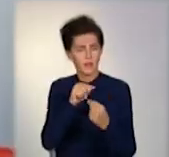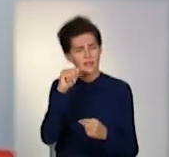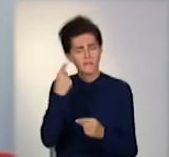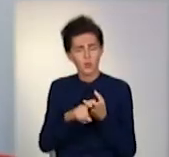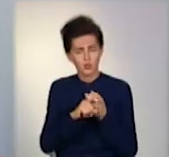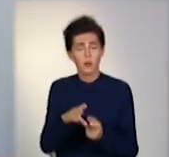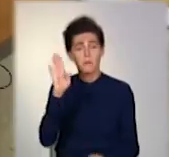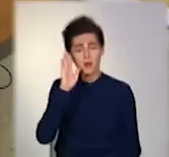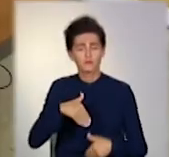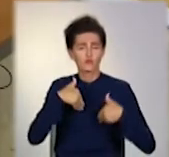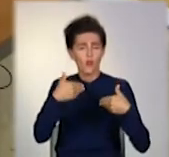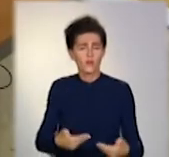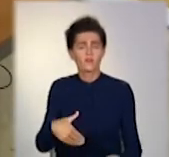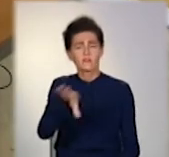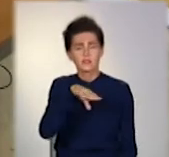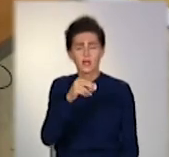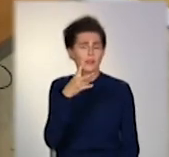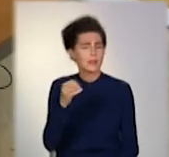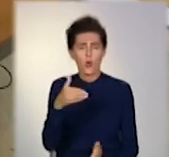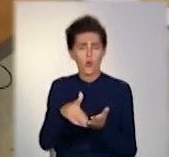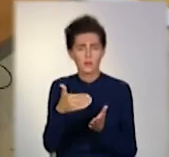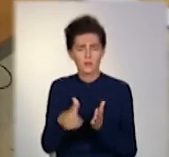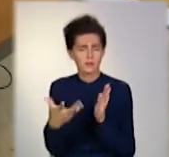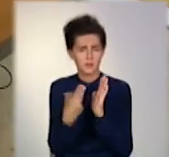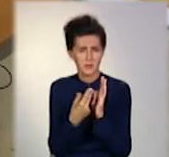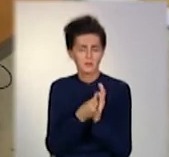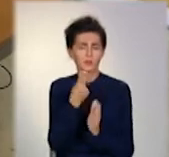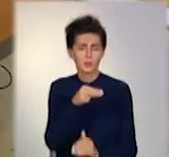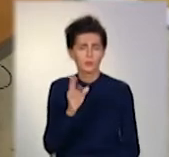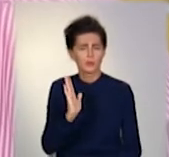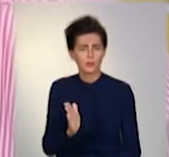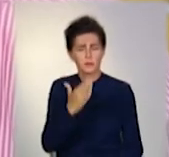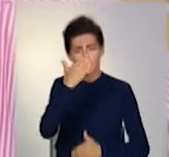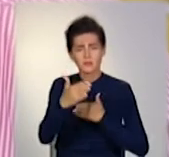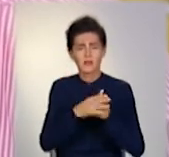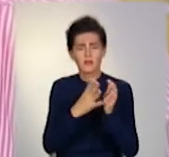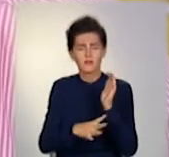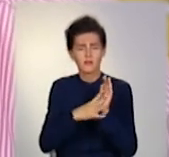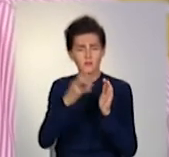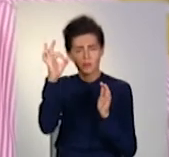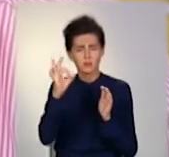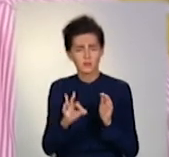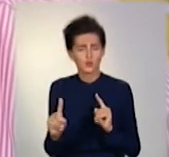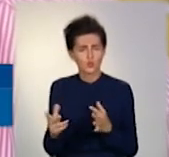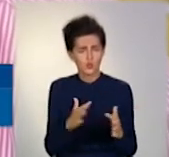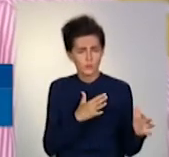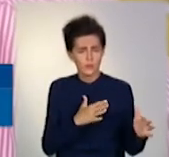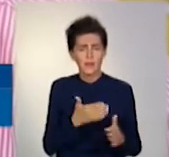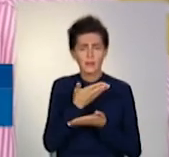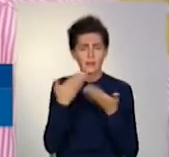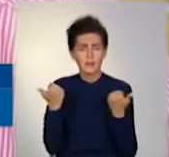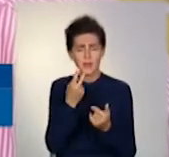Юрій Бісюк радить алергікам не відмовлятися від щеплення. 99% случаев